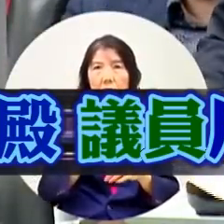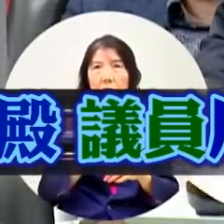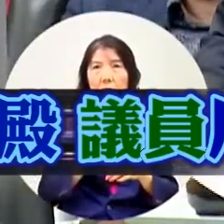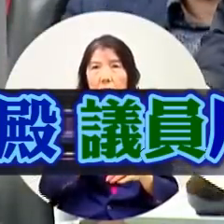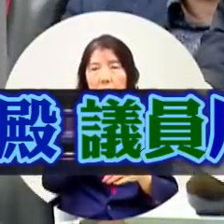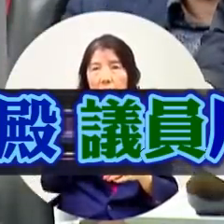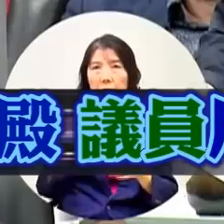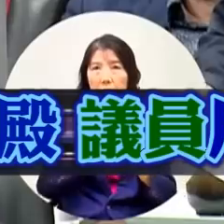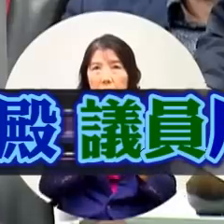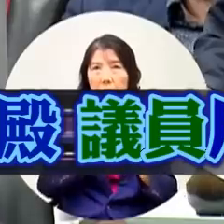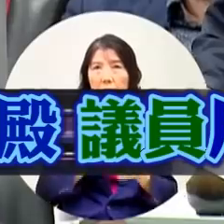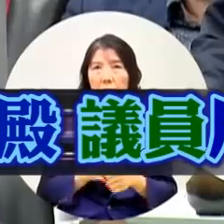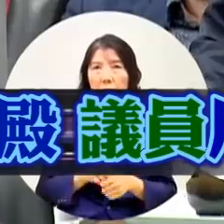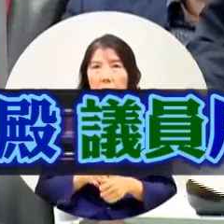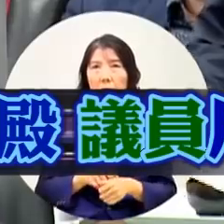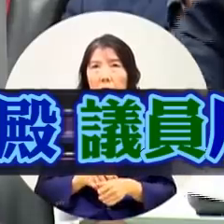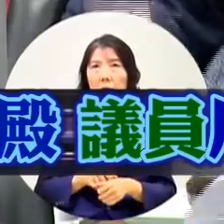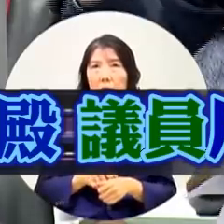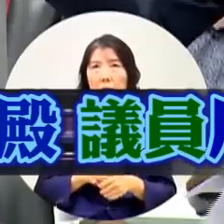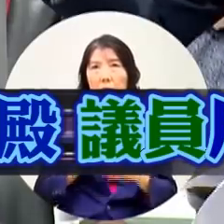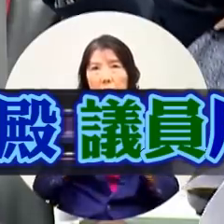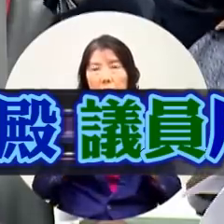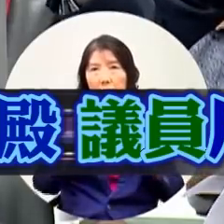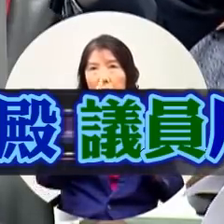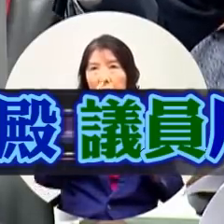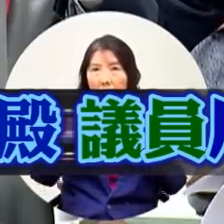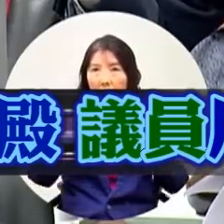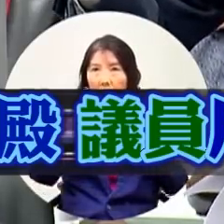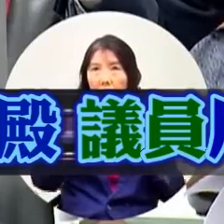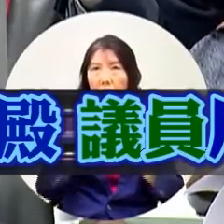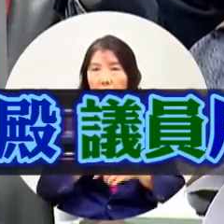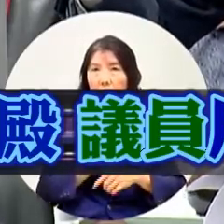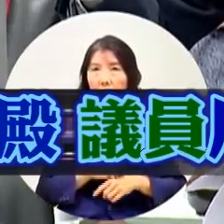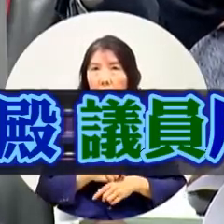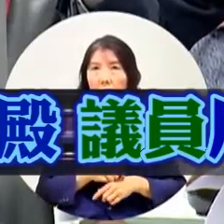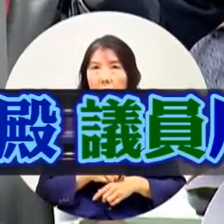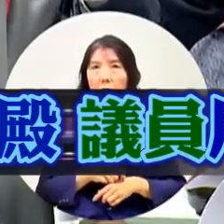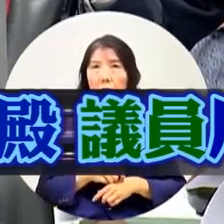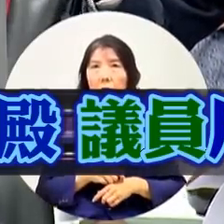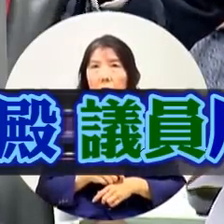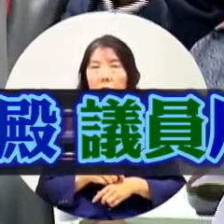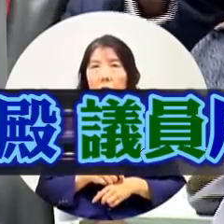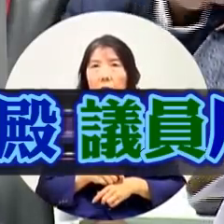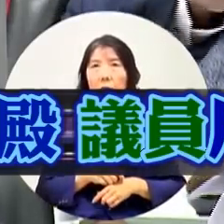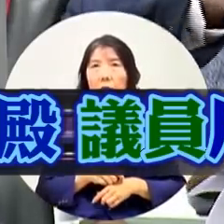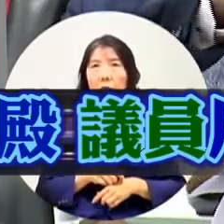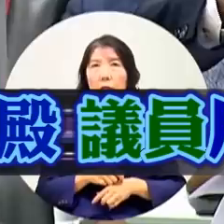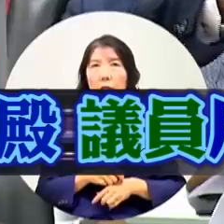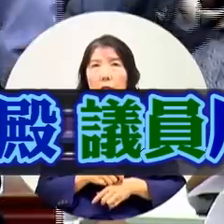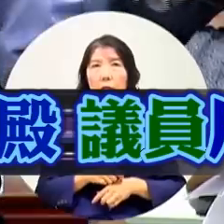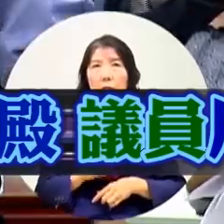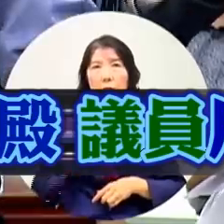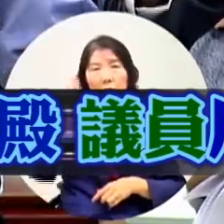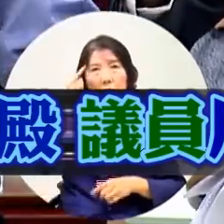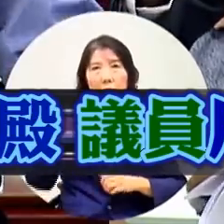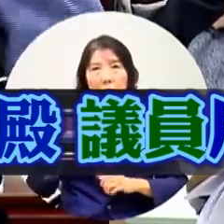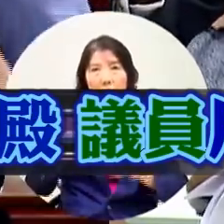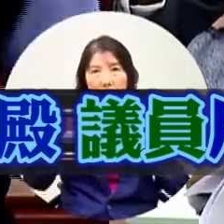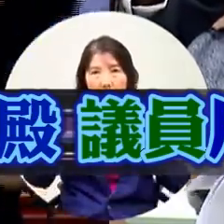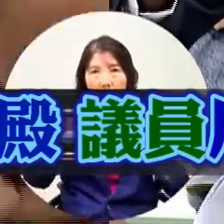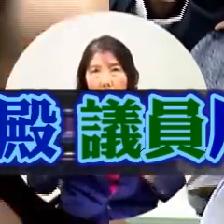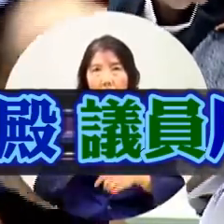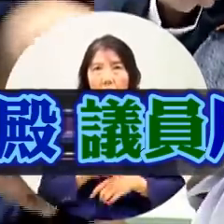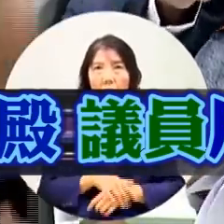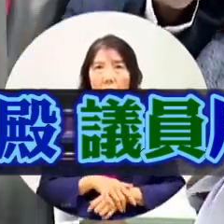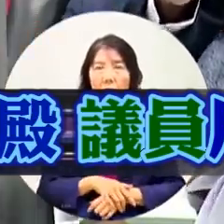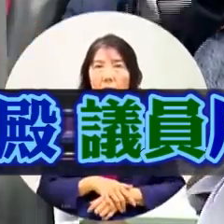一题。 你不是要回答吗？ 我看下一题，我还没有要回答。 现在又不让我回答，志宏议员，我很诚恳想回答嘞。 不是市长，我还没有问你问题。 哦，